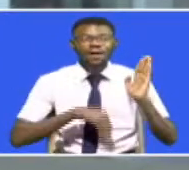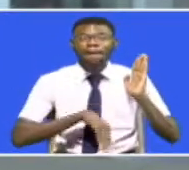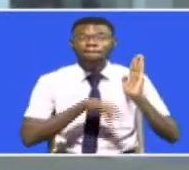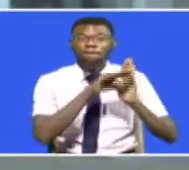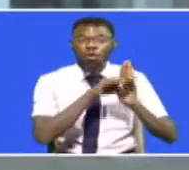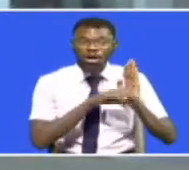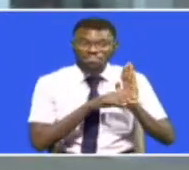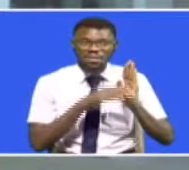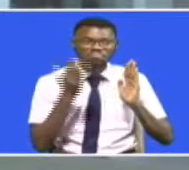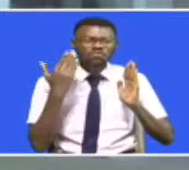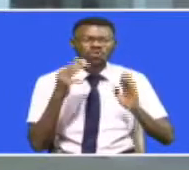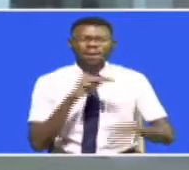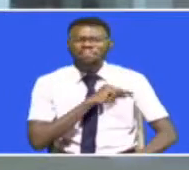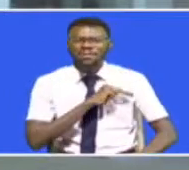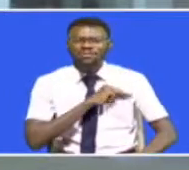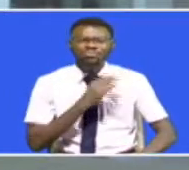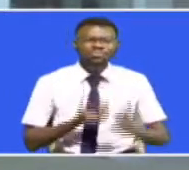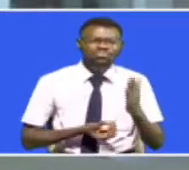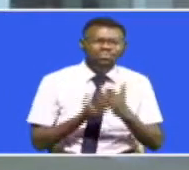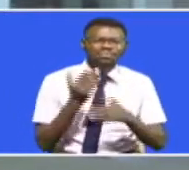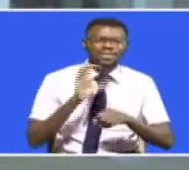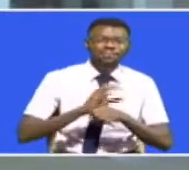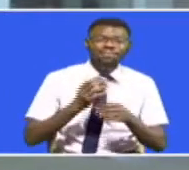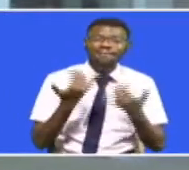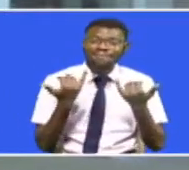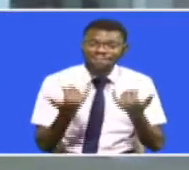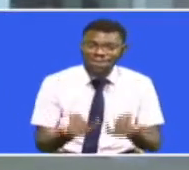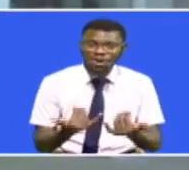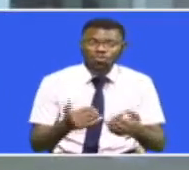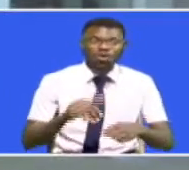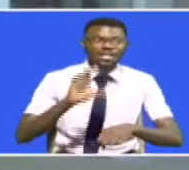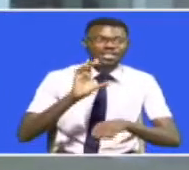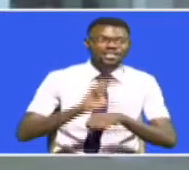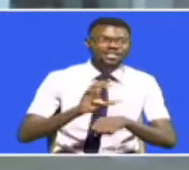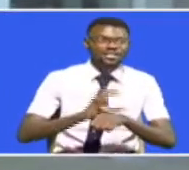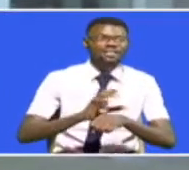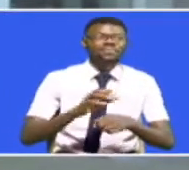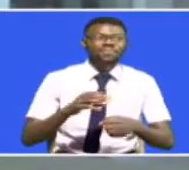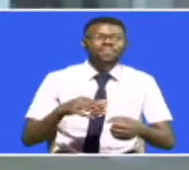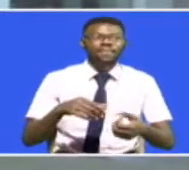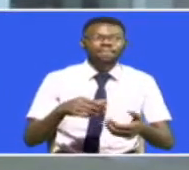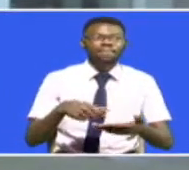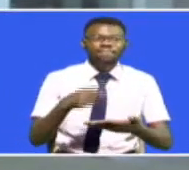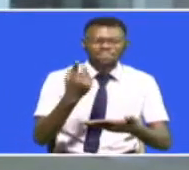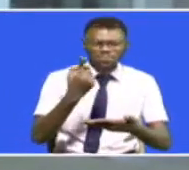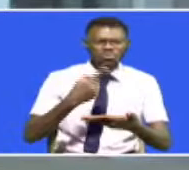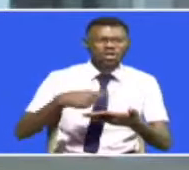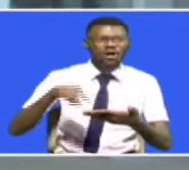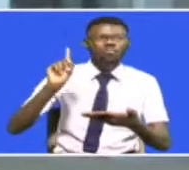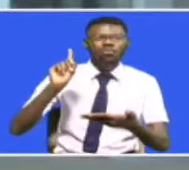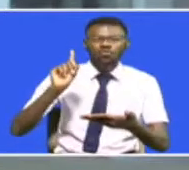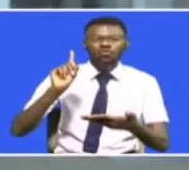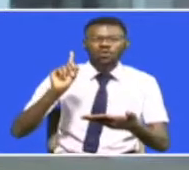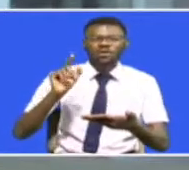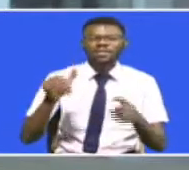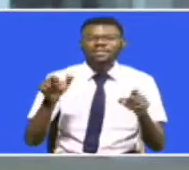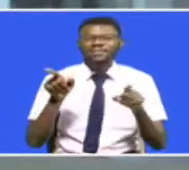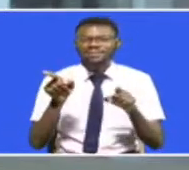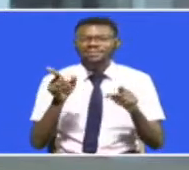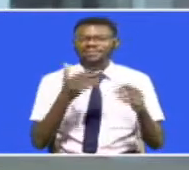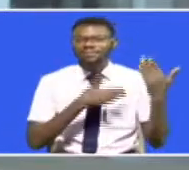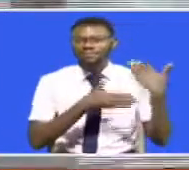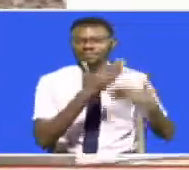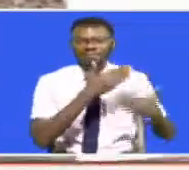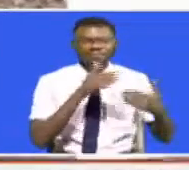wamishonari nchini wakati wa ukoloni, na ambalo sasa limetajwa kurudishwa kama eneo la turathi za kihistoria.